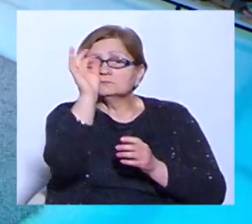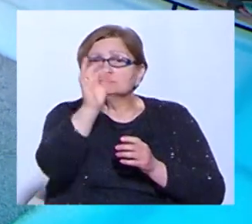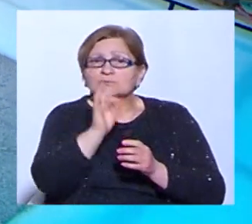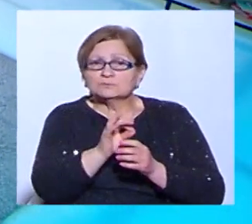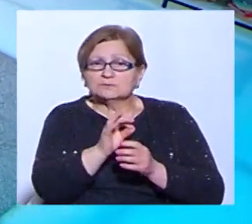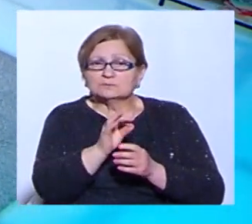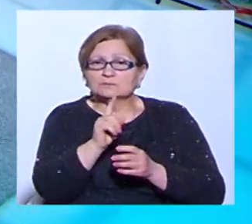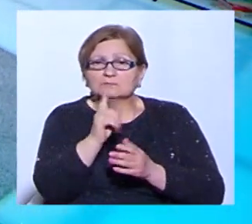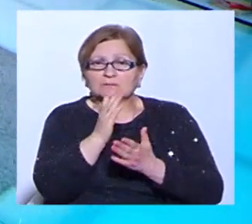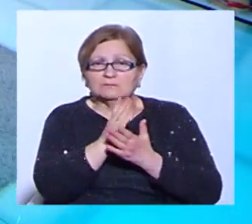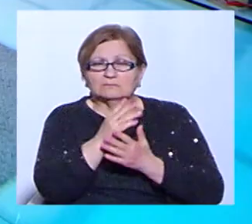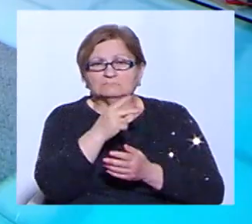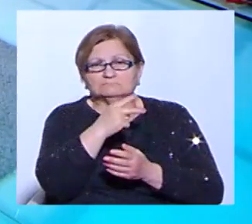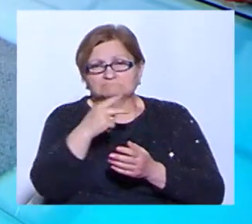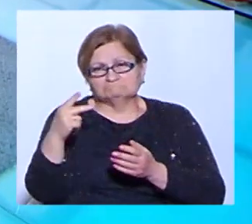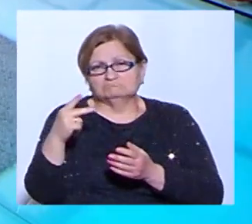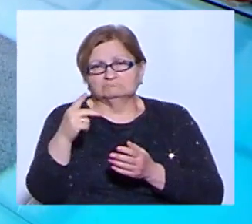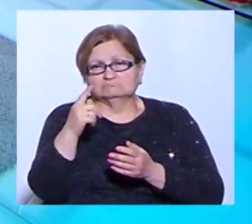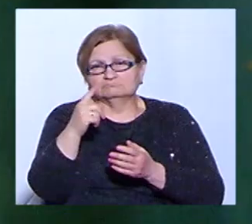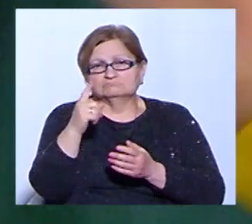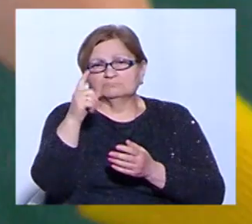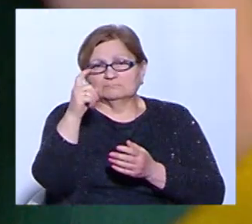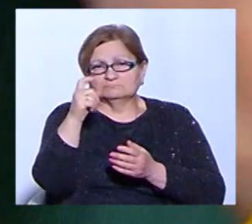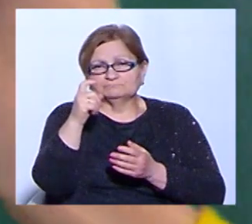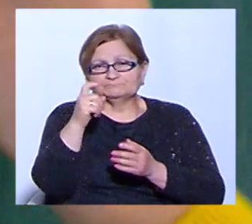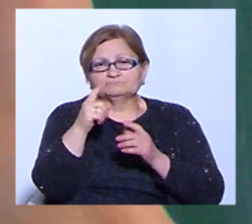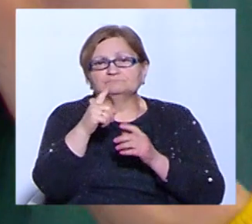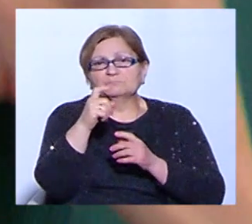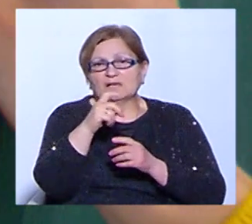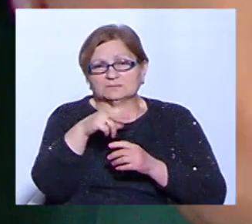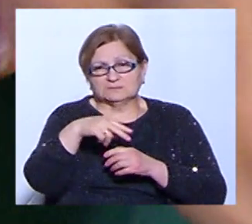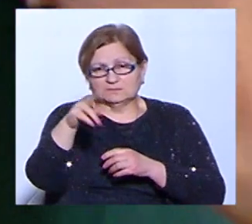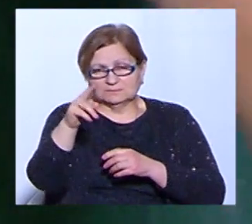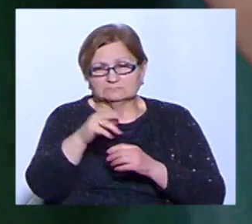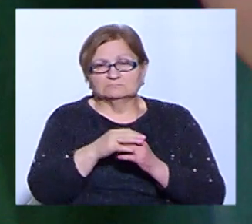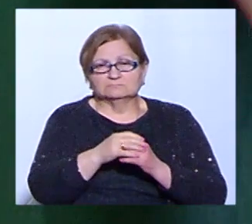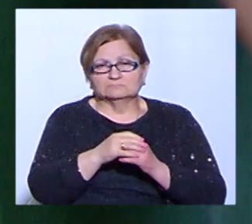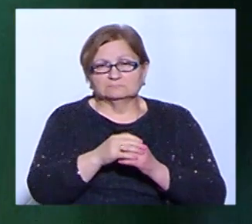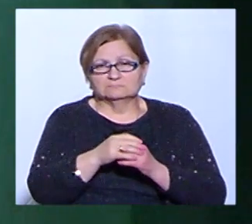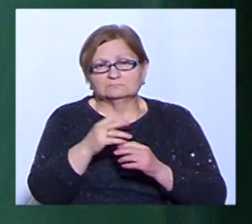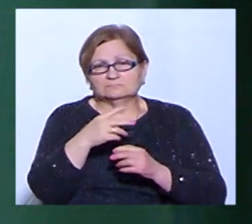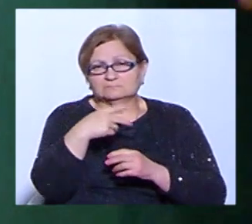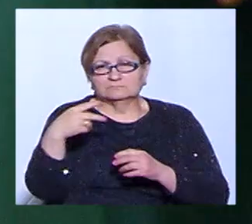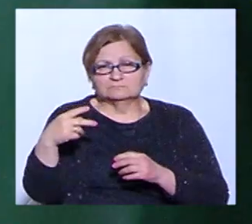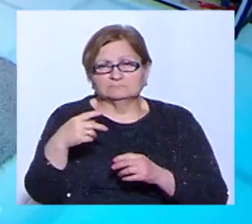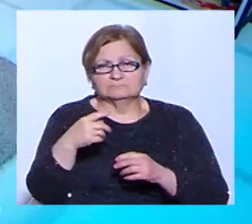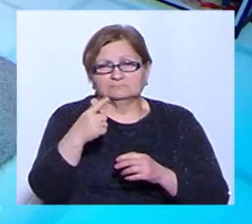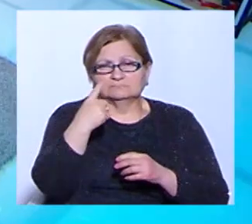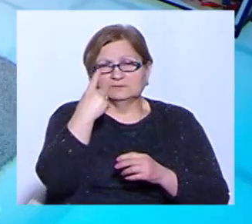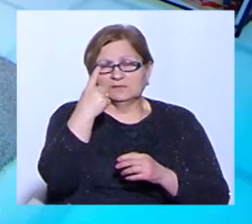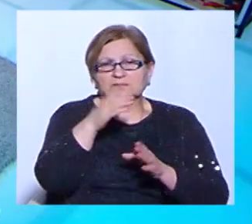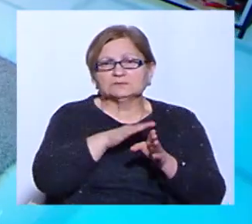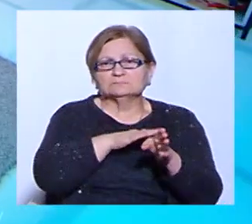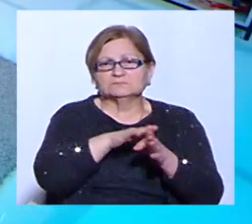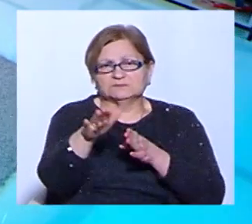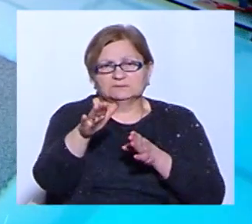100% გამოვა 100 მეასეთი და გამოვა 1